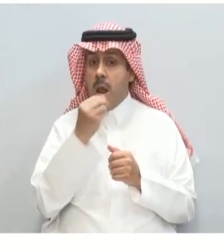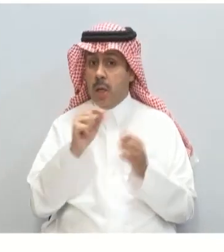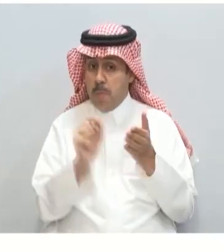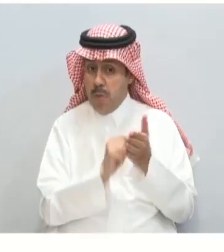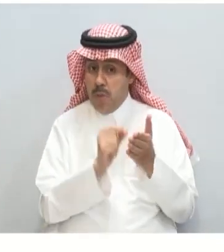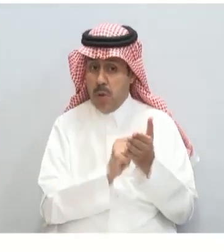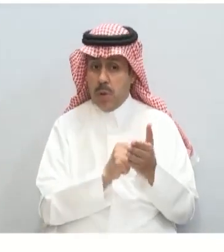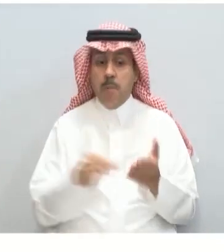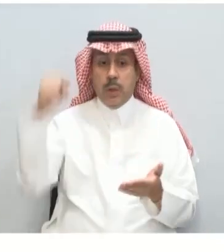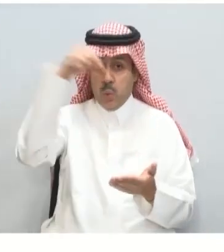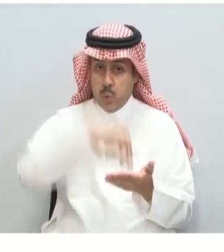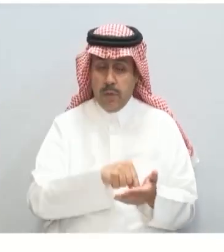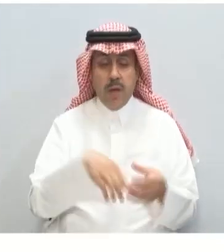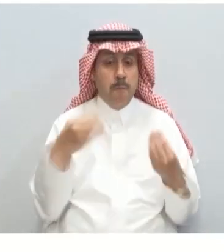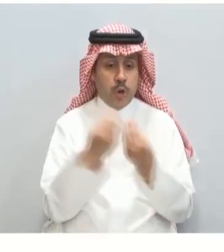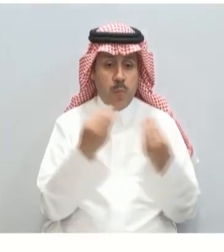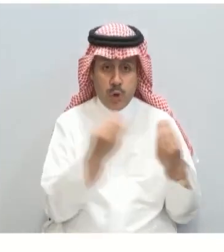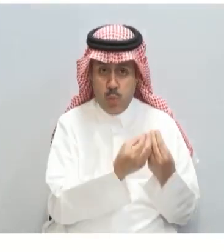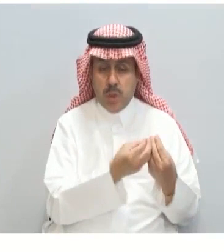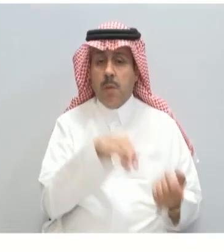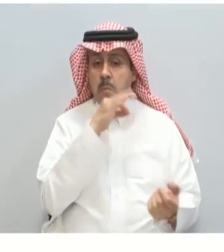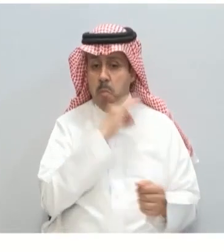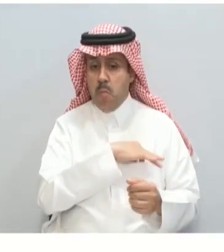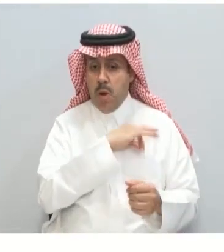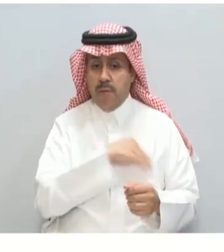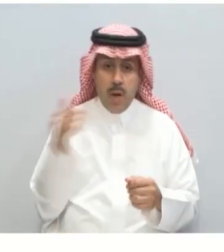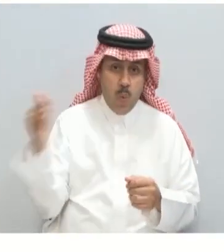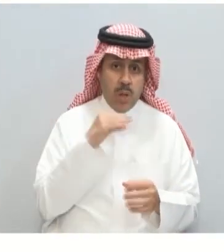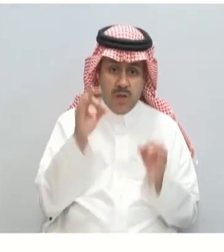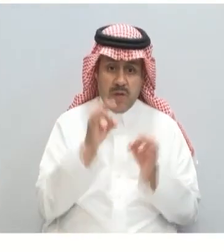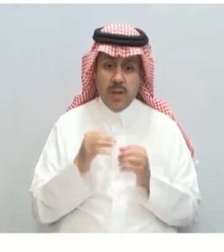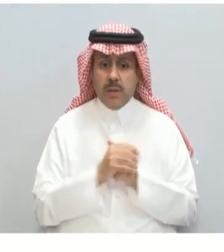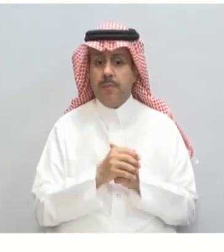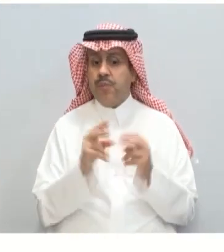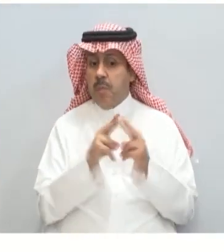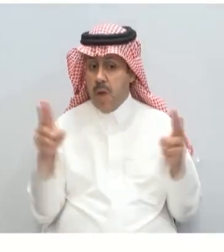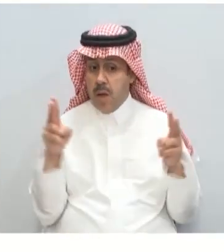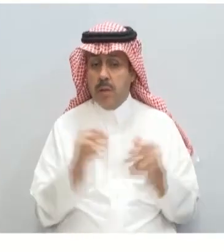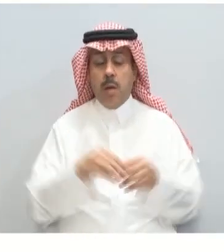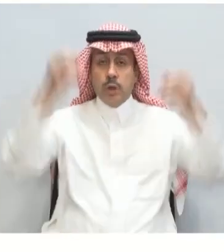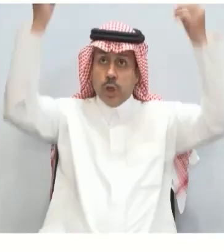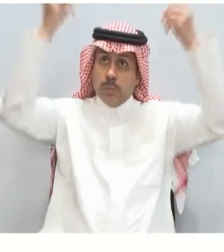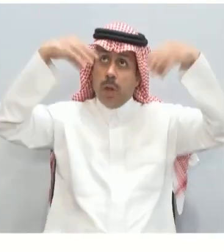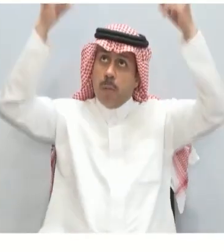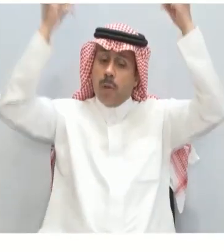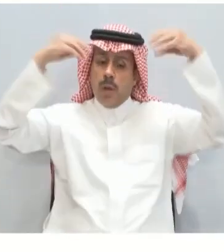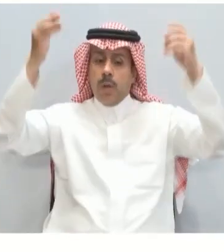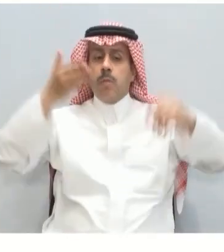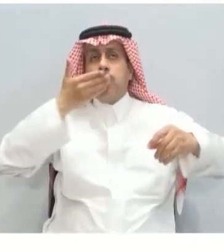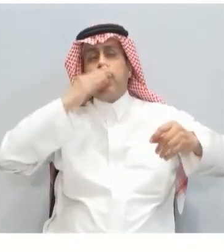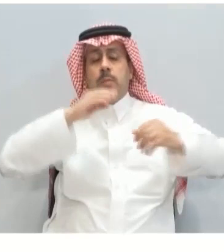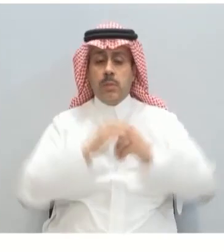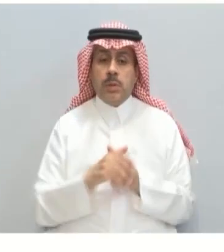بالذكر مع دخوله مع جمله المنافع الوارده في الايات لبيان امتنان الله